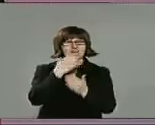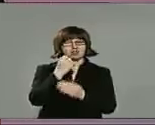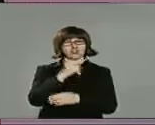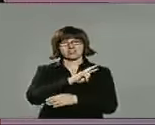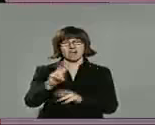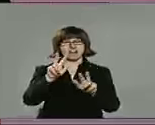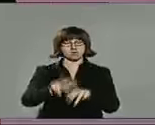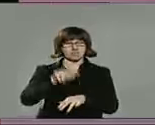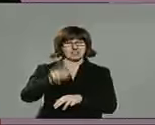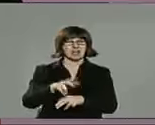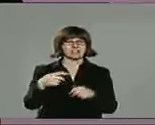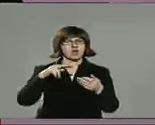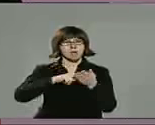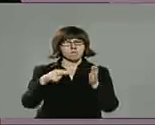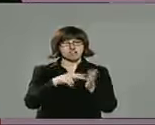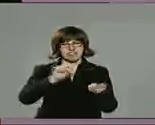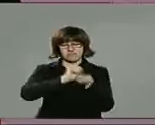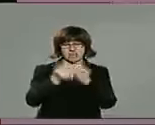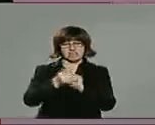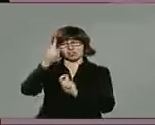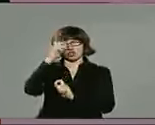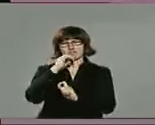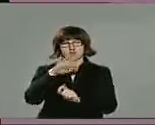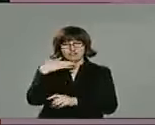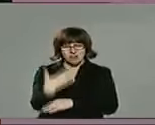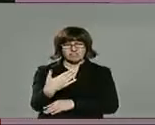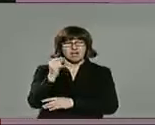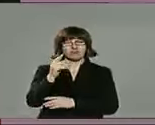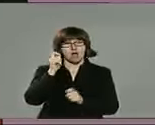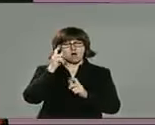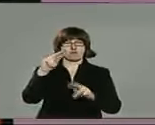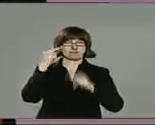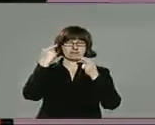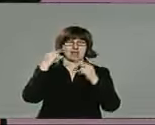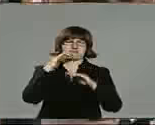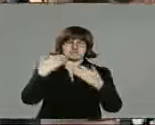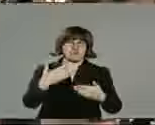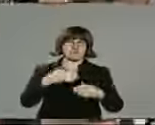wollen wir 2013 den Politikwechsel in Deutschland. Vielen Dank für eure Aufmerksamkeit.